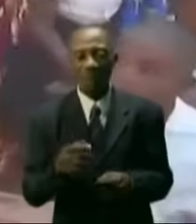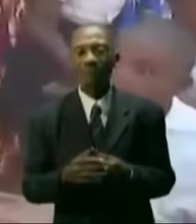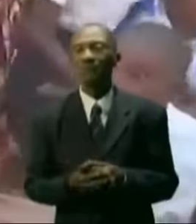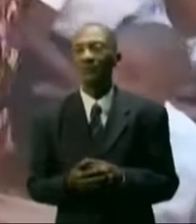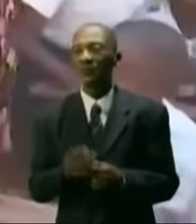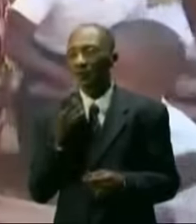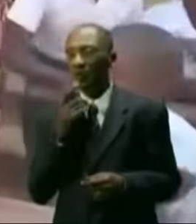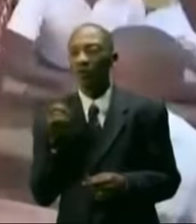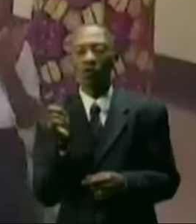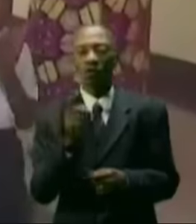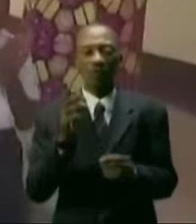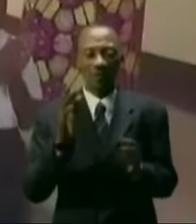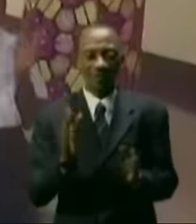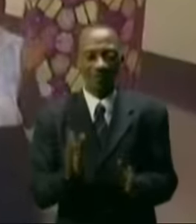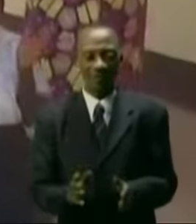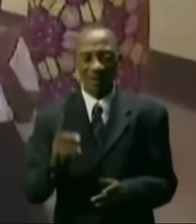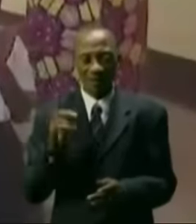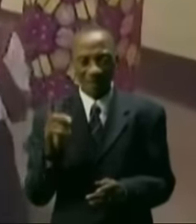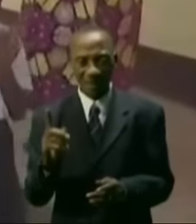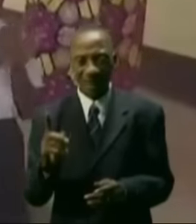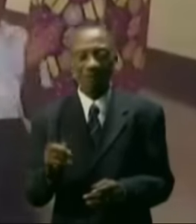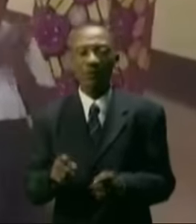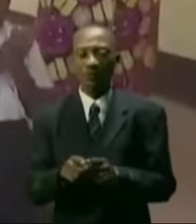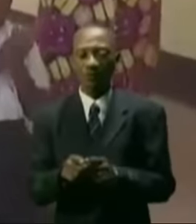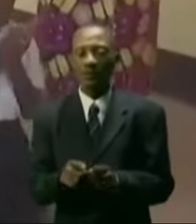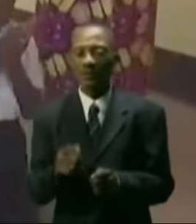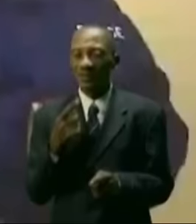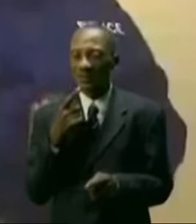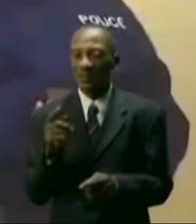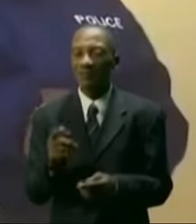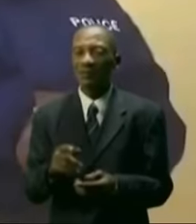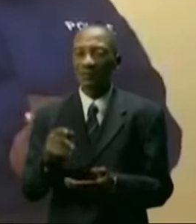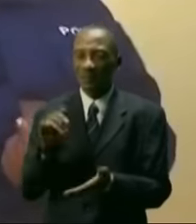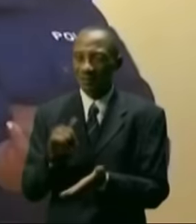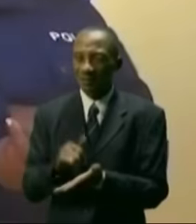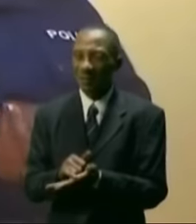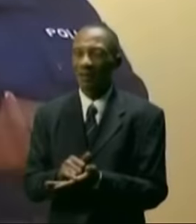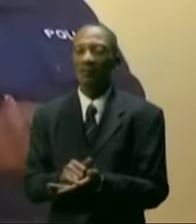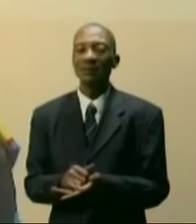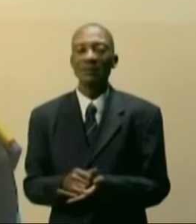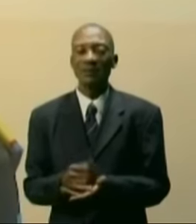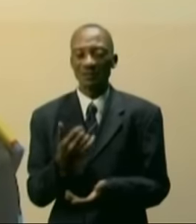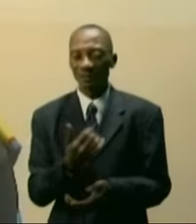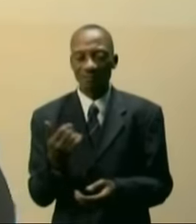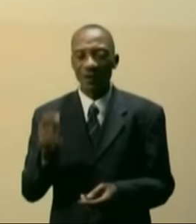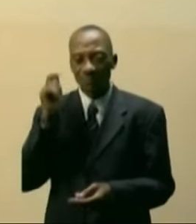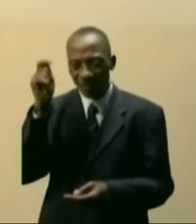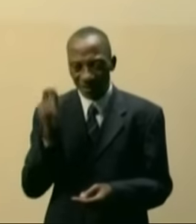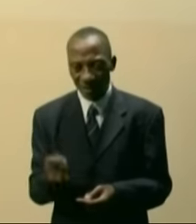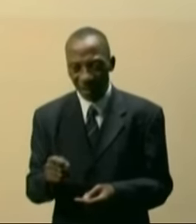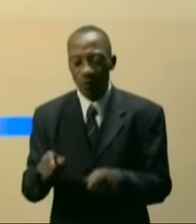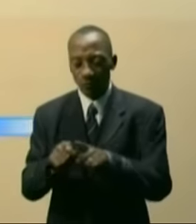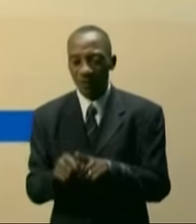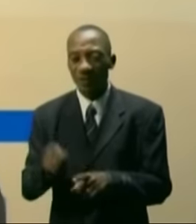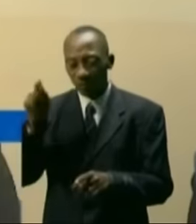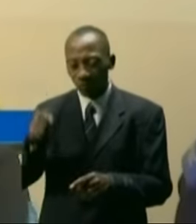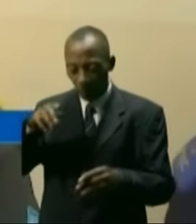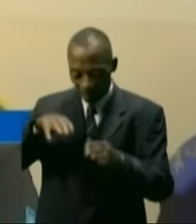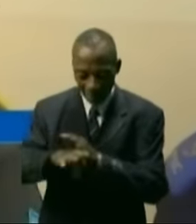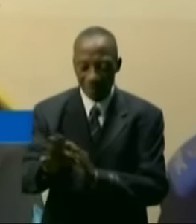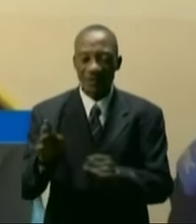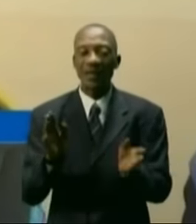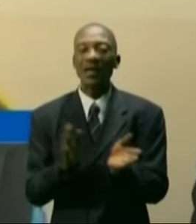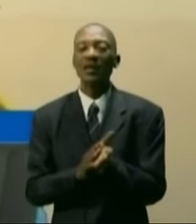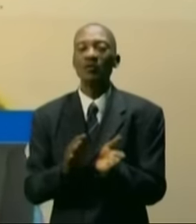c'est un bouffet d'oxygène pour ses enfants, majoritairement enfants militaires. Avec les dons que vous venez de faire pour ces